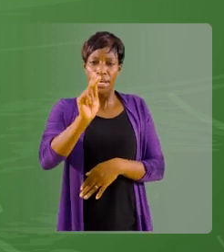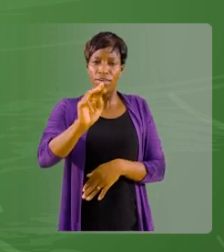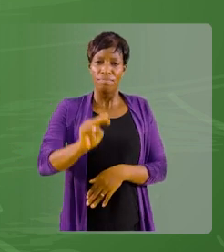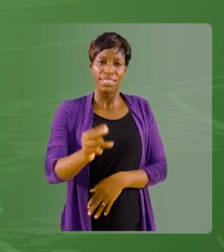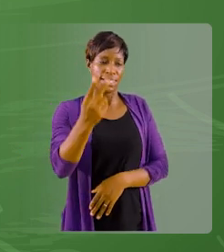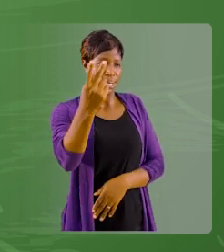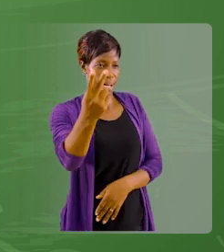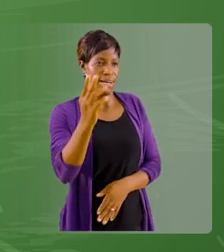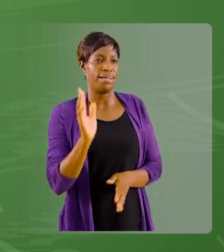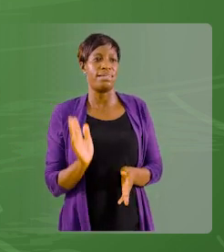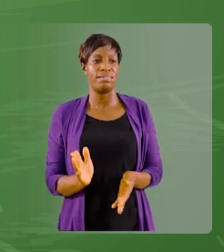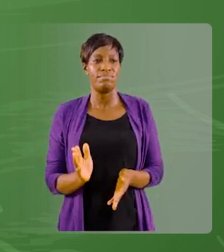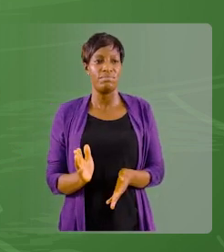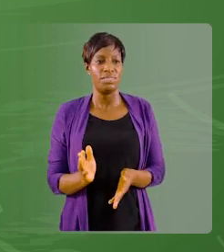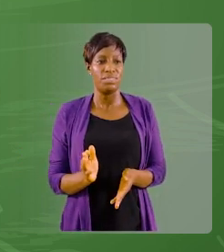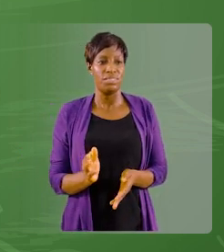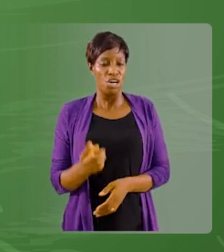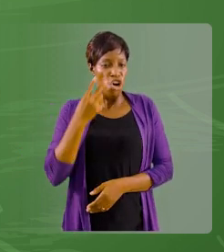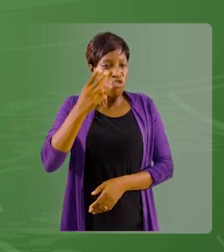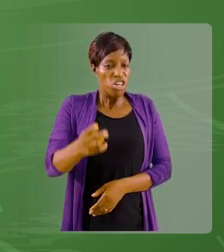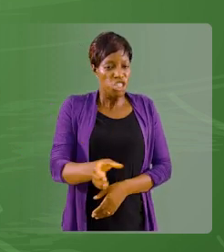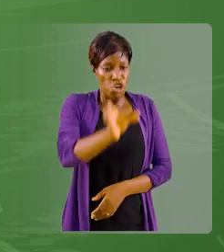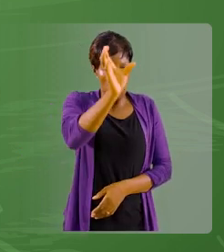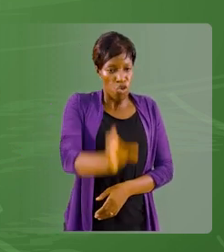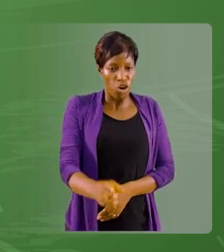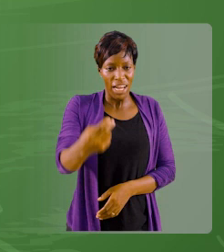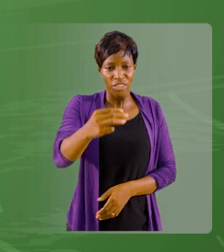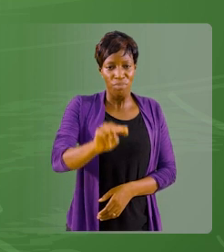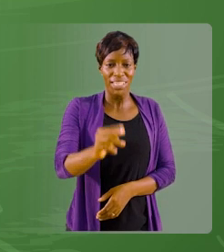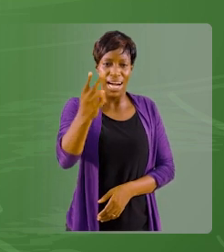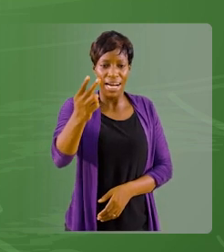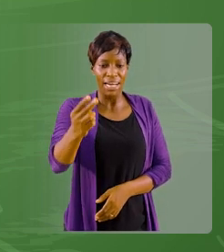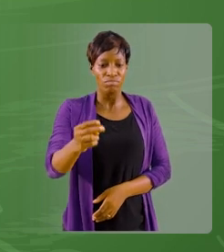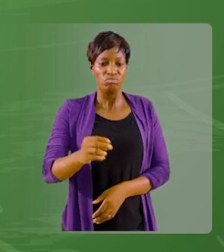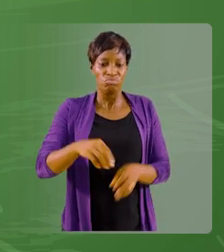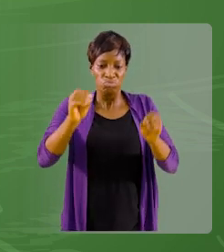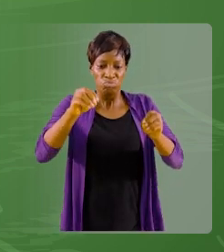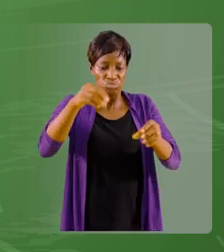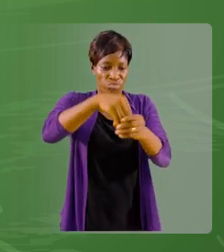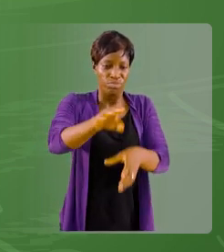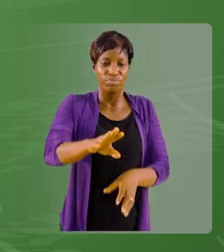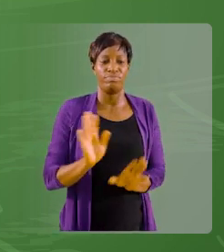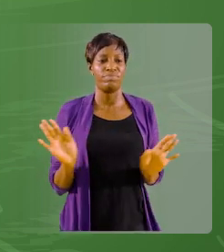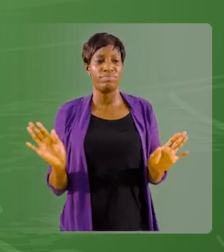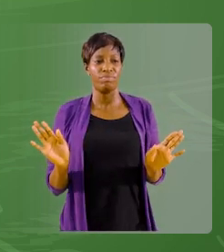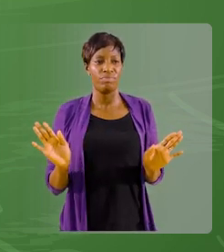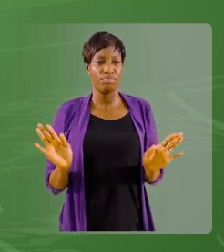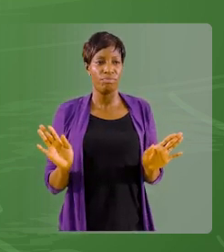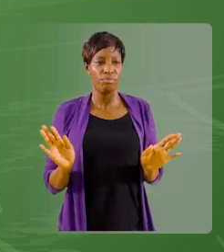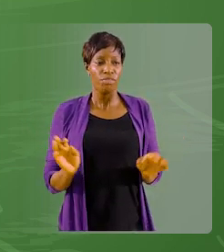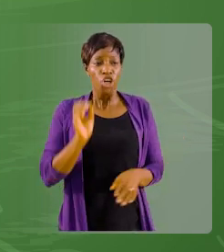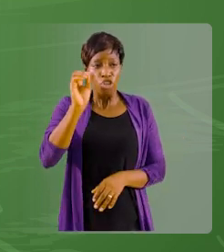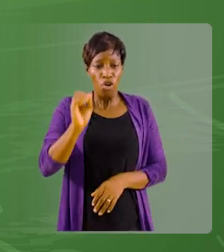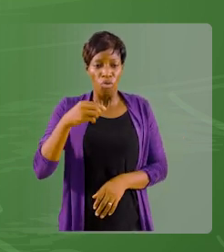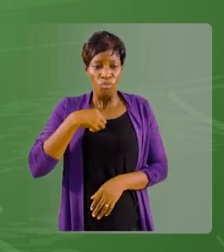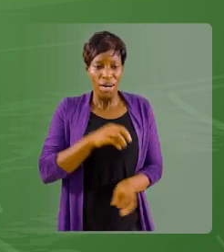carré. Voici la colonne des hectomètres carrés. Il n'y a rien, donc je mets les zéros dans la